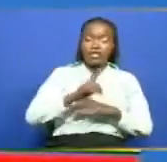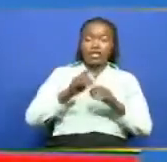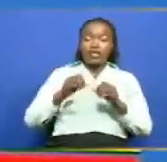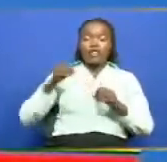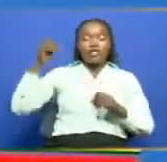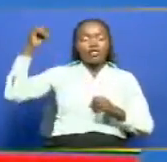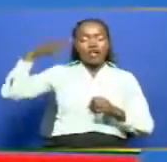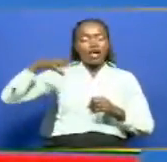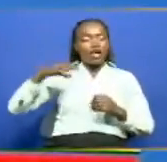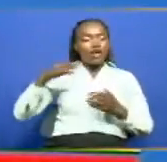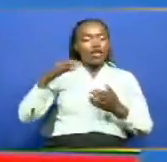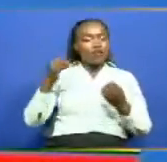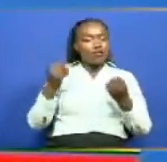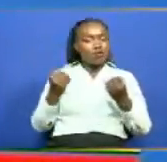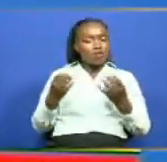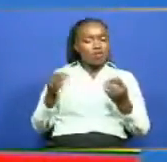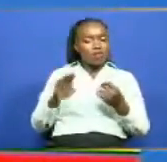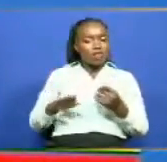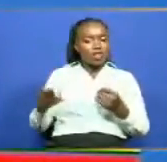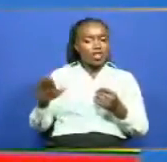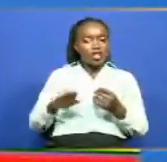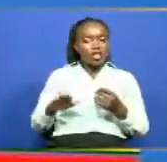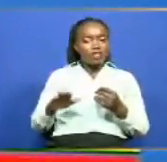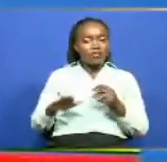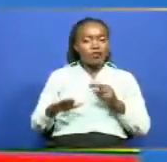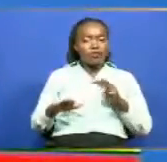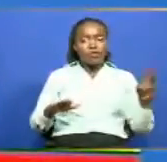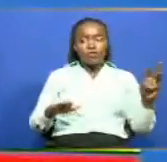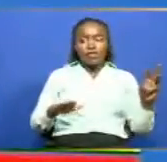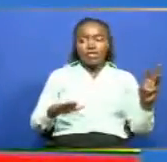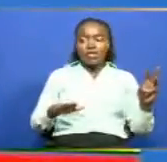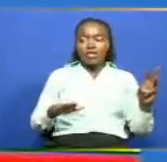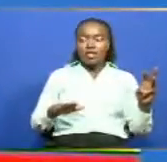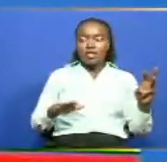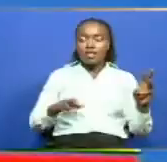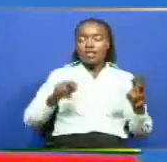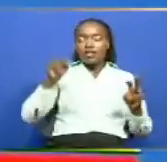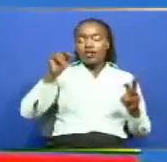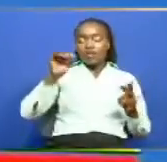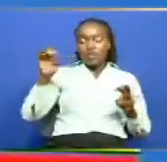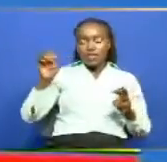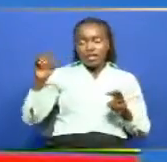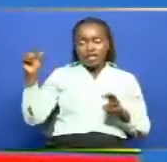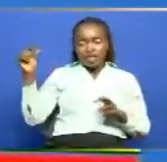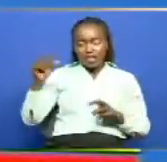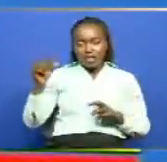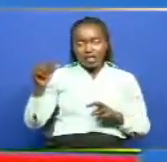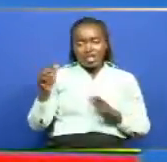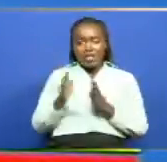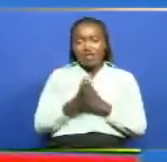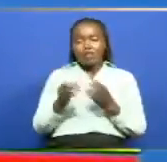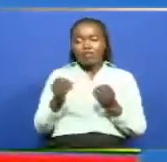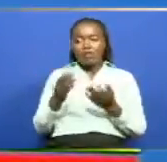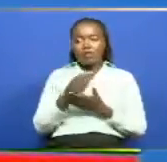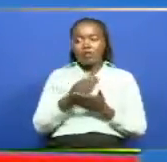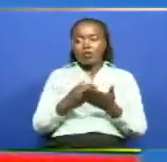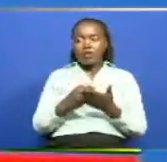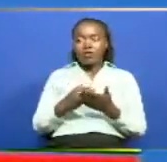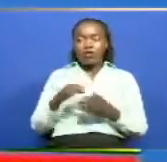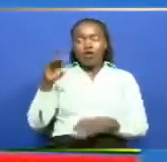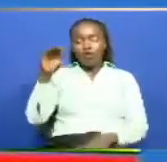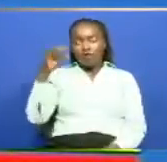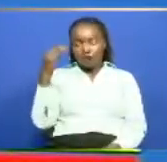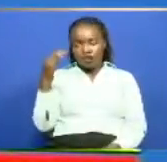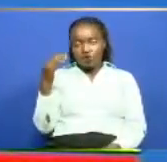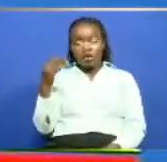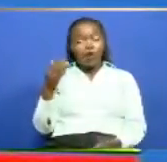maeneo mengi zikiwemo sehemu za kaskazini mashariki mwa nchi, maeneo ya Wajia, Garissa hadi katika sehemu za ukanda pwani, japo katika sehemu